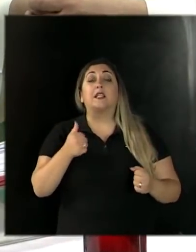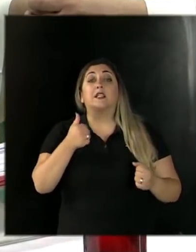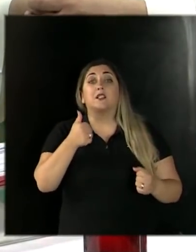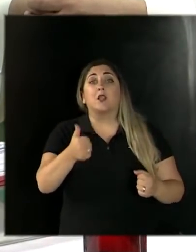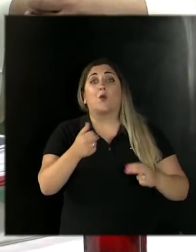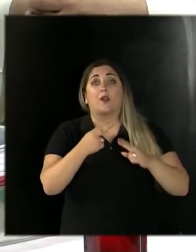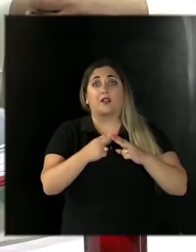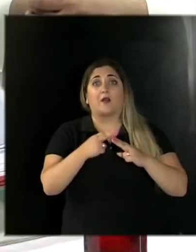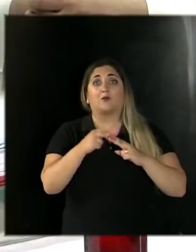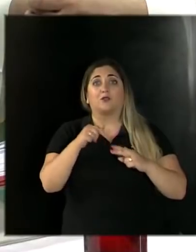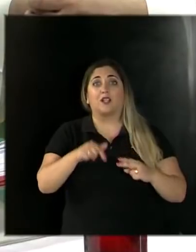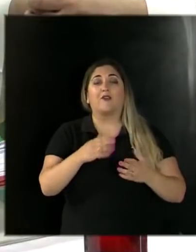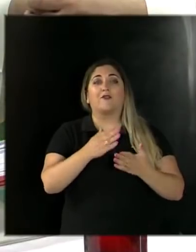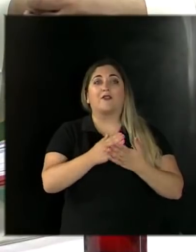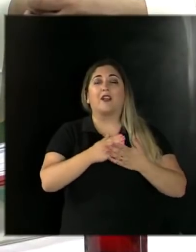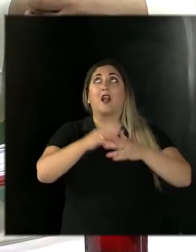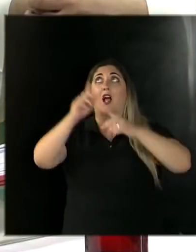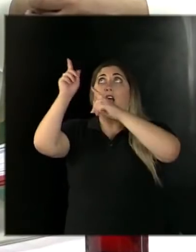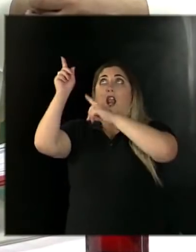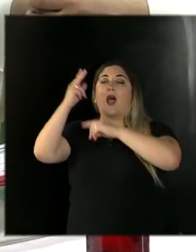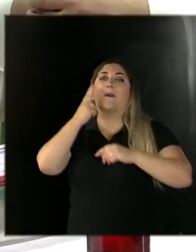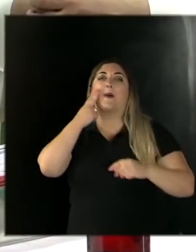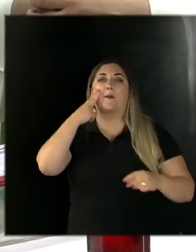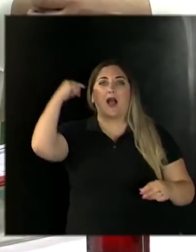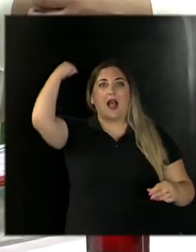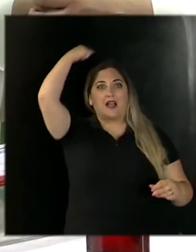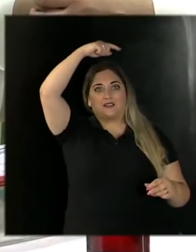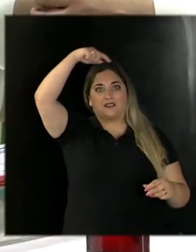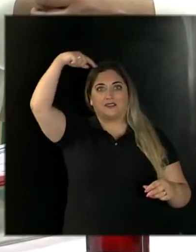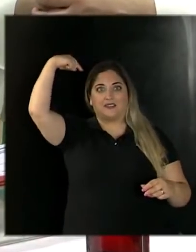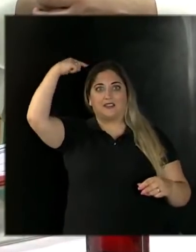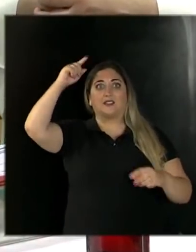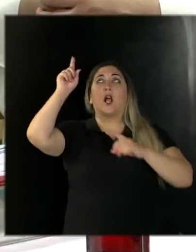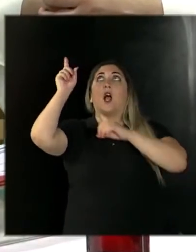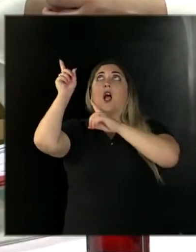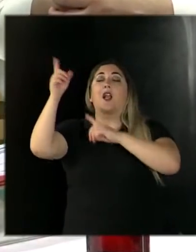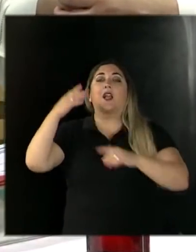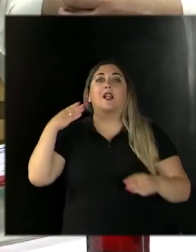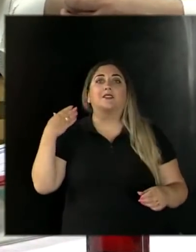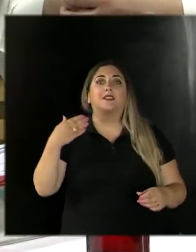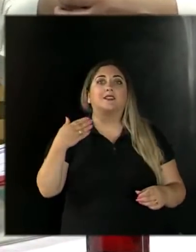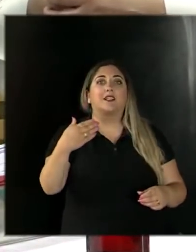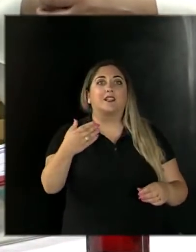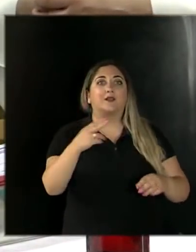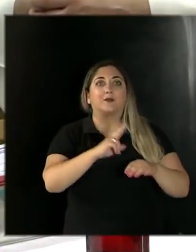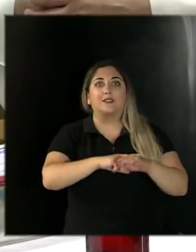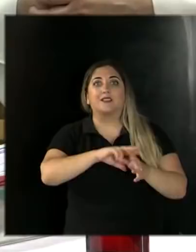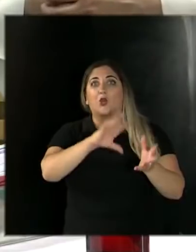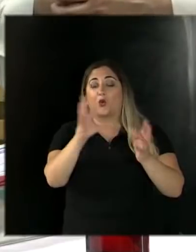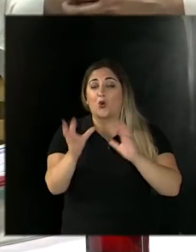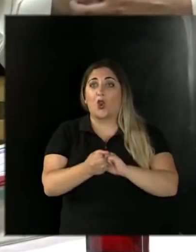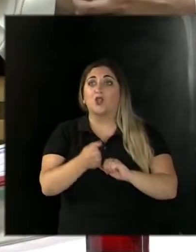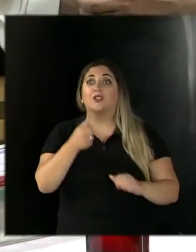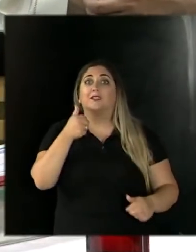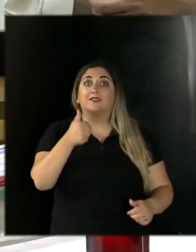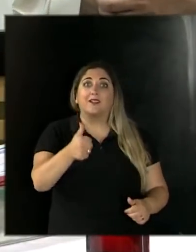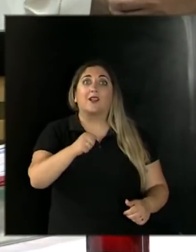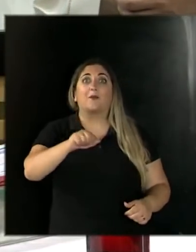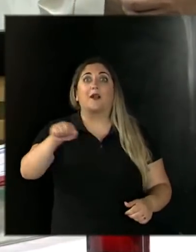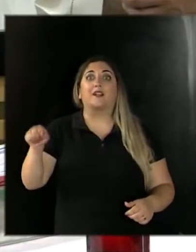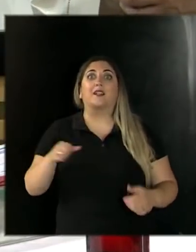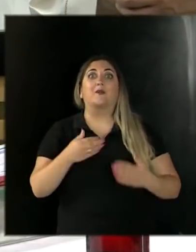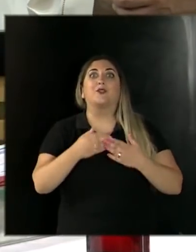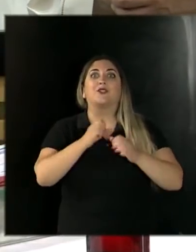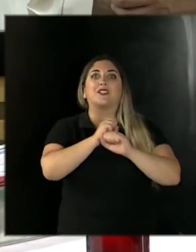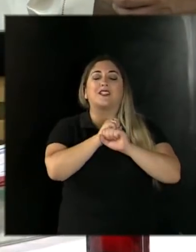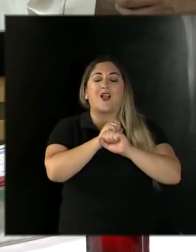Sewwa u xieraq tas-sew mulej missier Quddies. Alla ta' dejjem li tista' kollox. Tajjeb u taġi